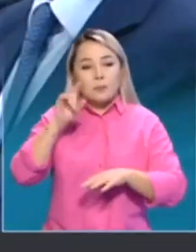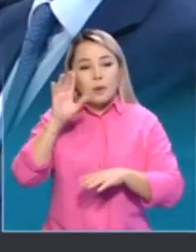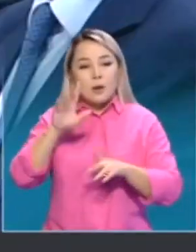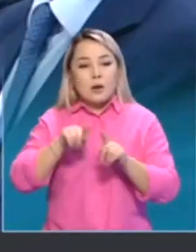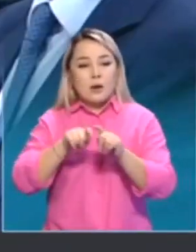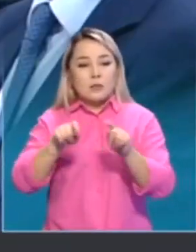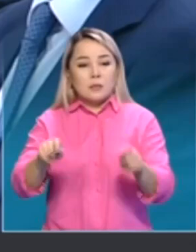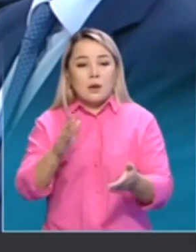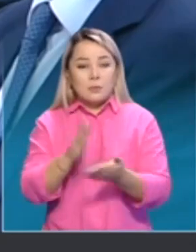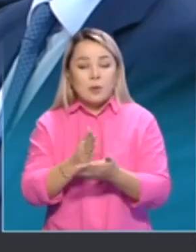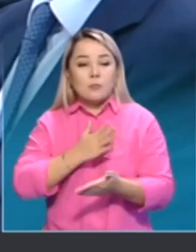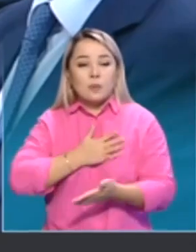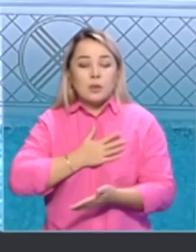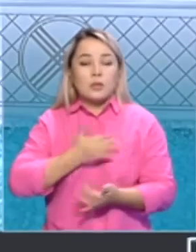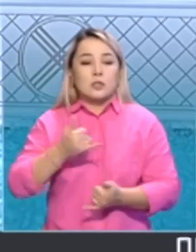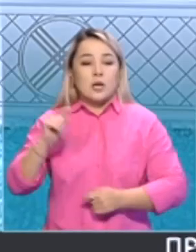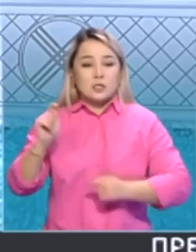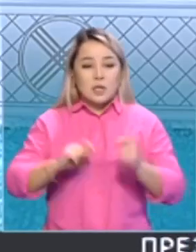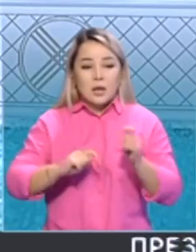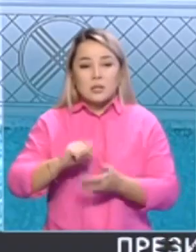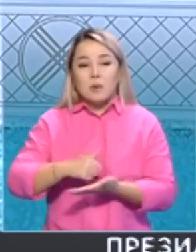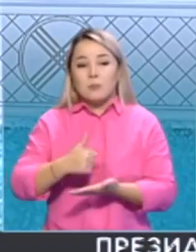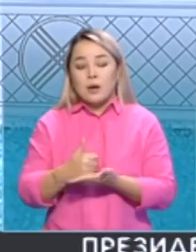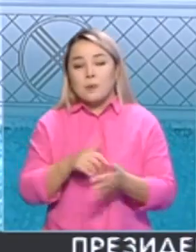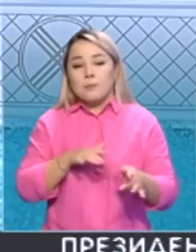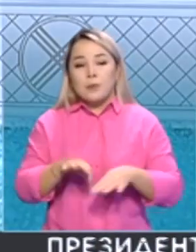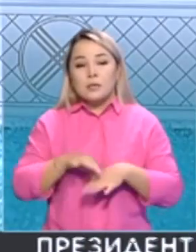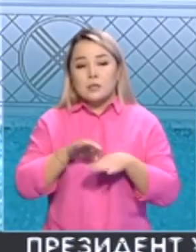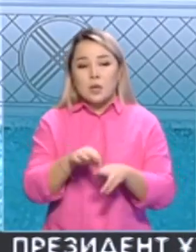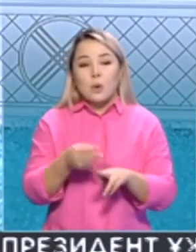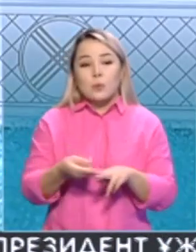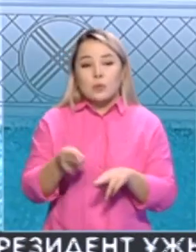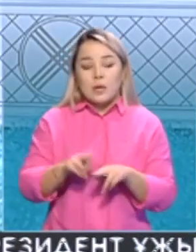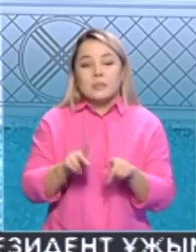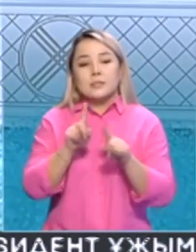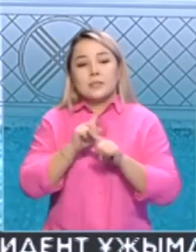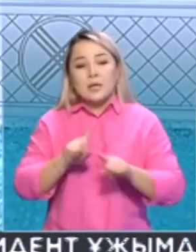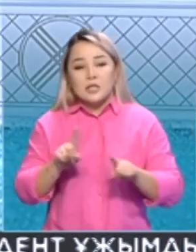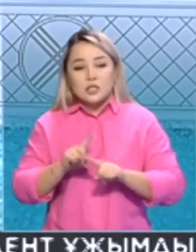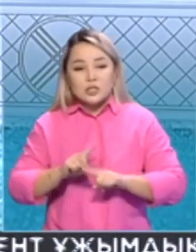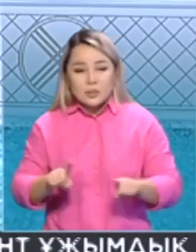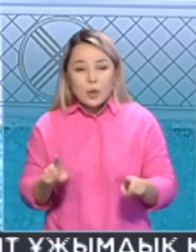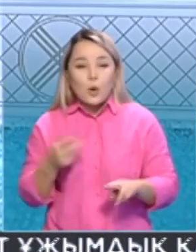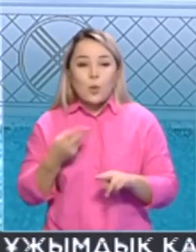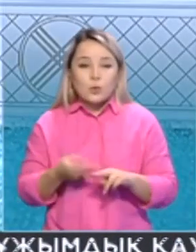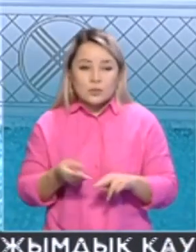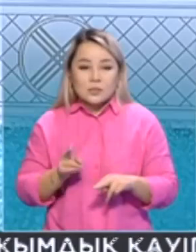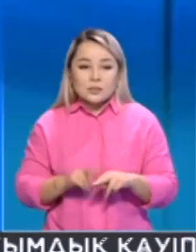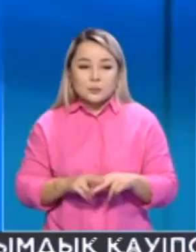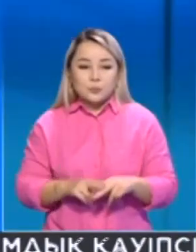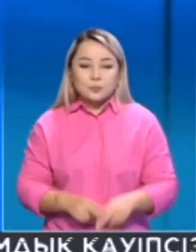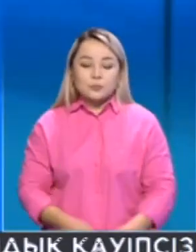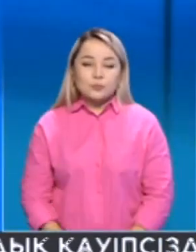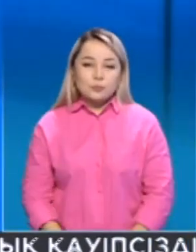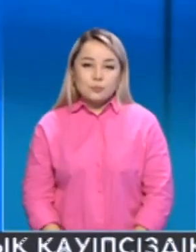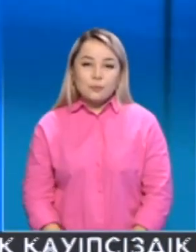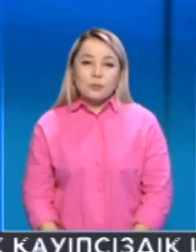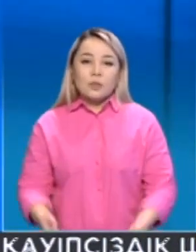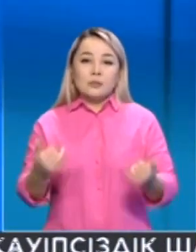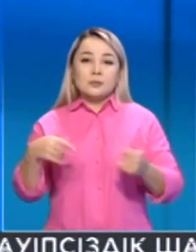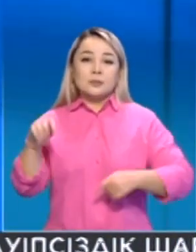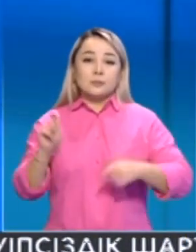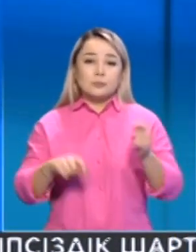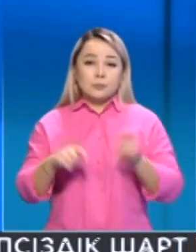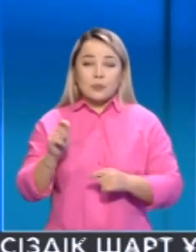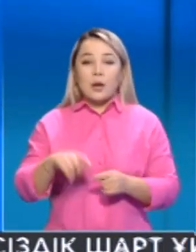етуде. Меніңше, съездің ең басты миссиясы да ерекшелігі осы. Осы съез